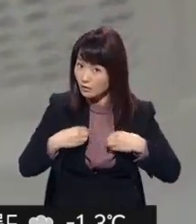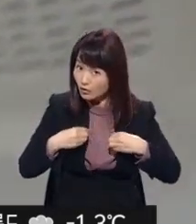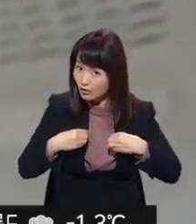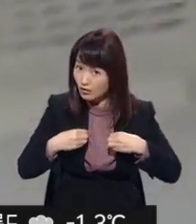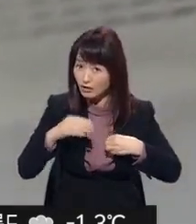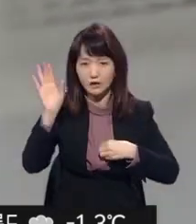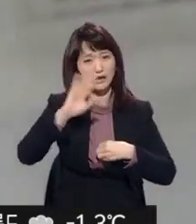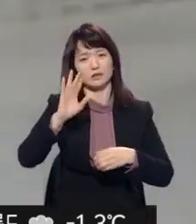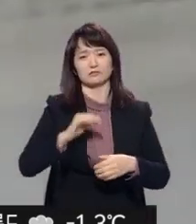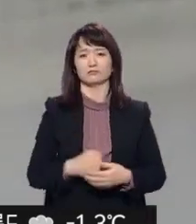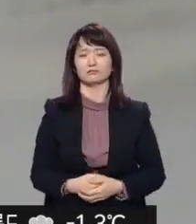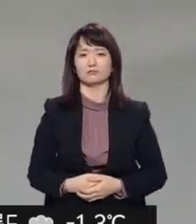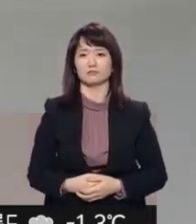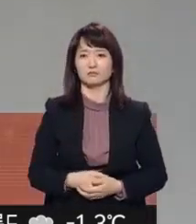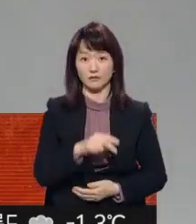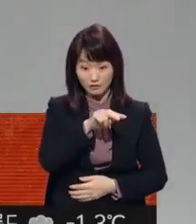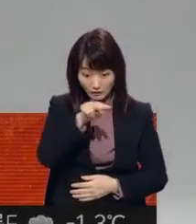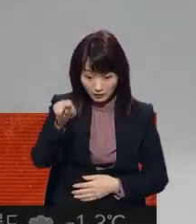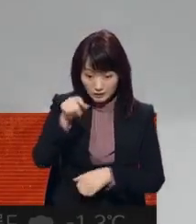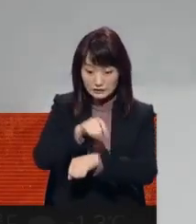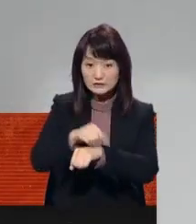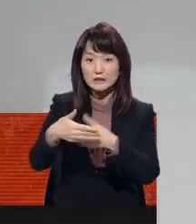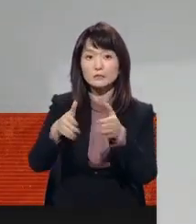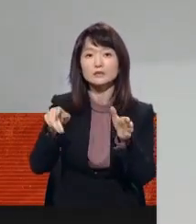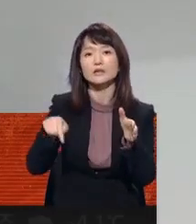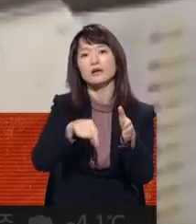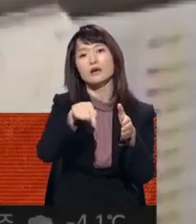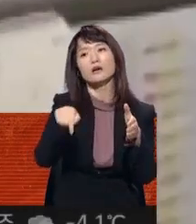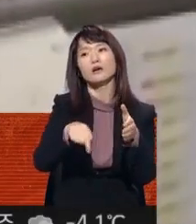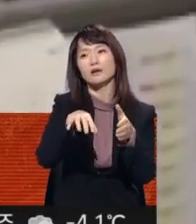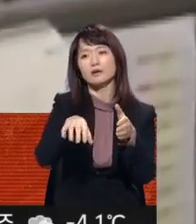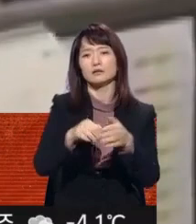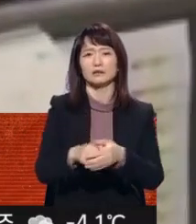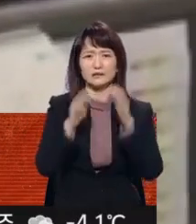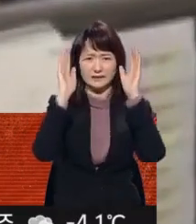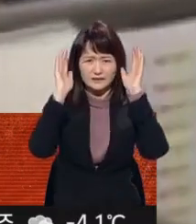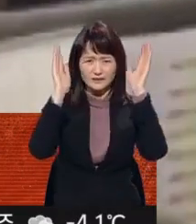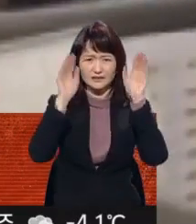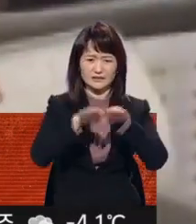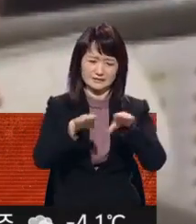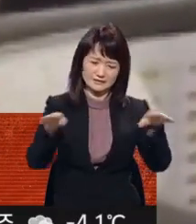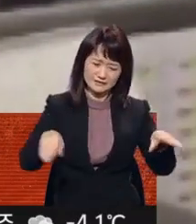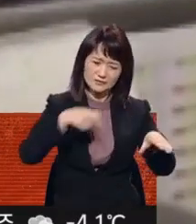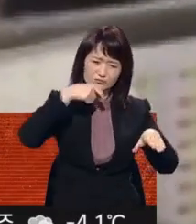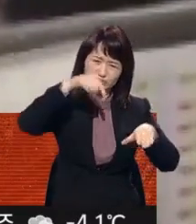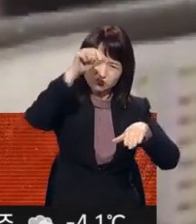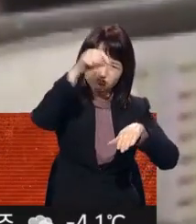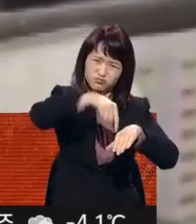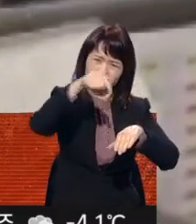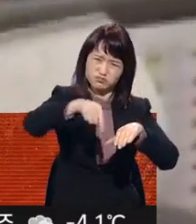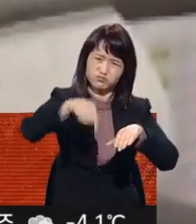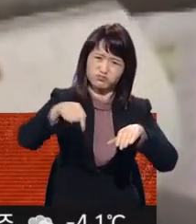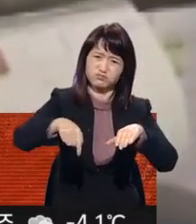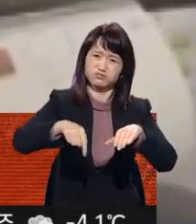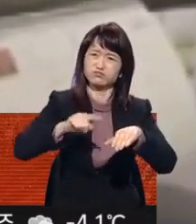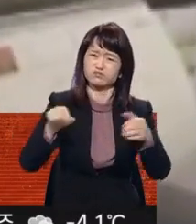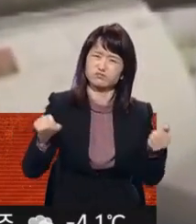샤워? 아닙니다. 딱 봐도 사무실. 아, 지금 책상도 적고 그야말로 그냥